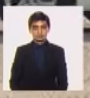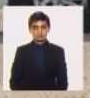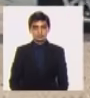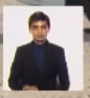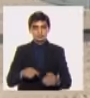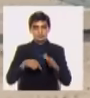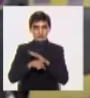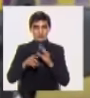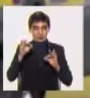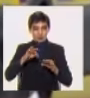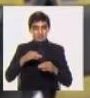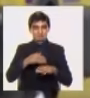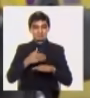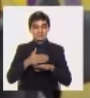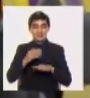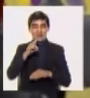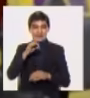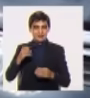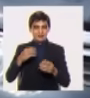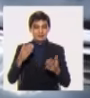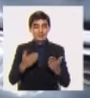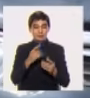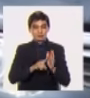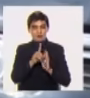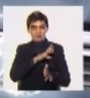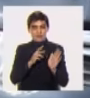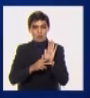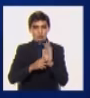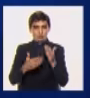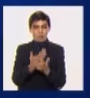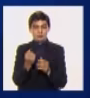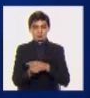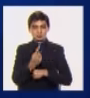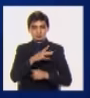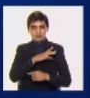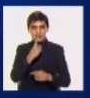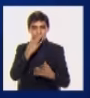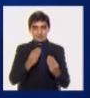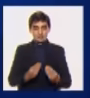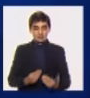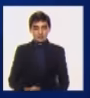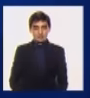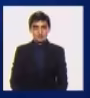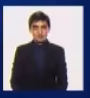последствия послаблений больше двухсот восьмидесяти новых случаев только за сутки куница учат